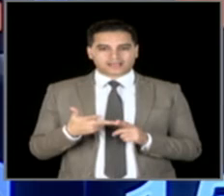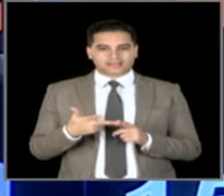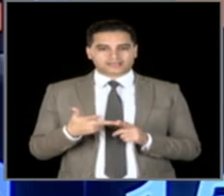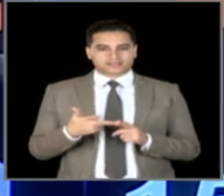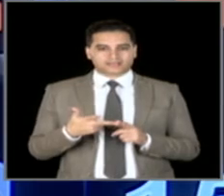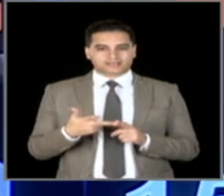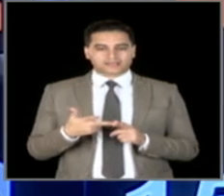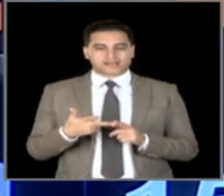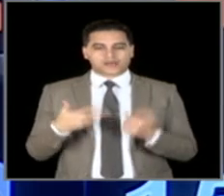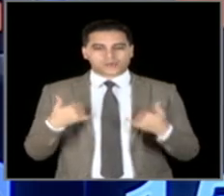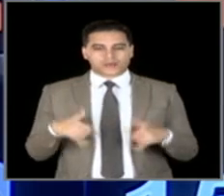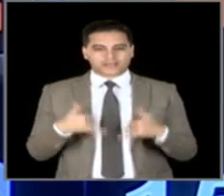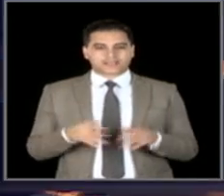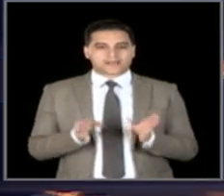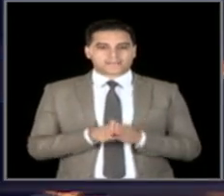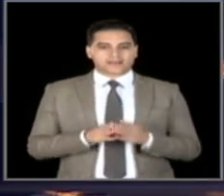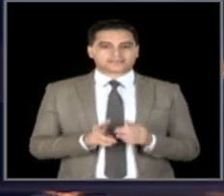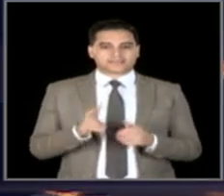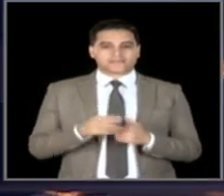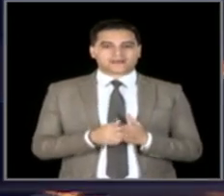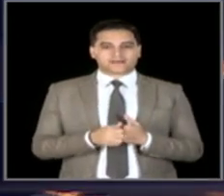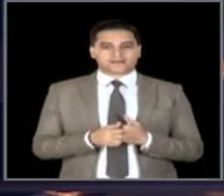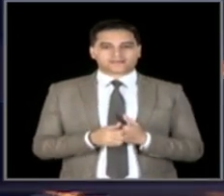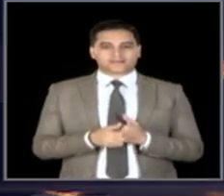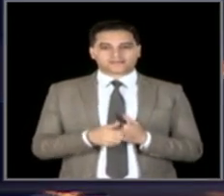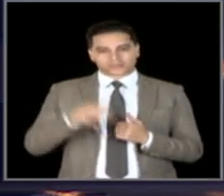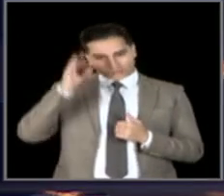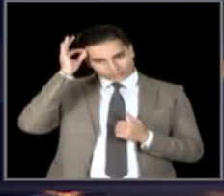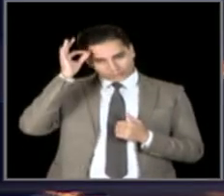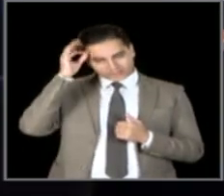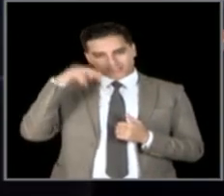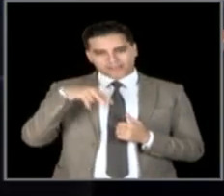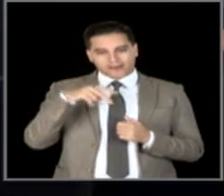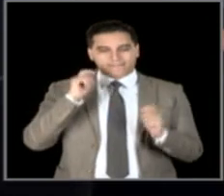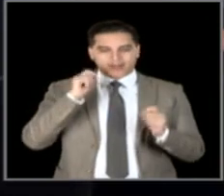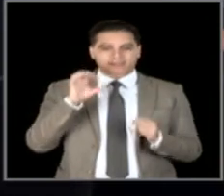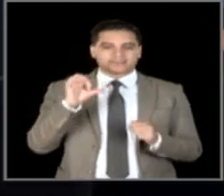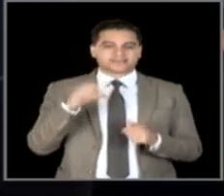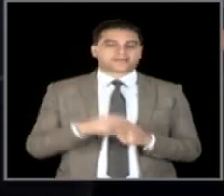هي والجزائر سب تونس 8